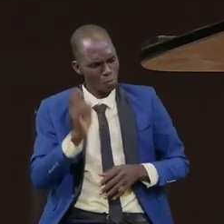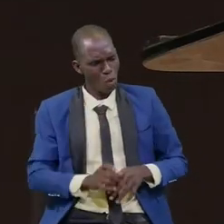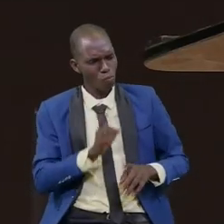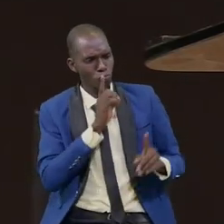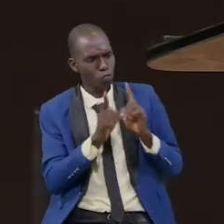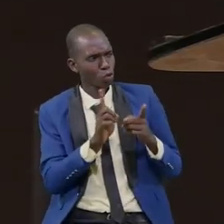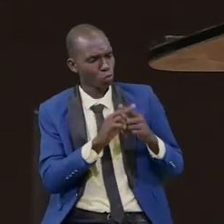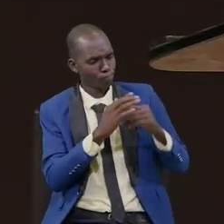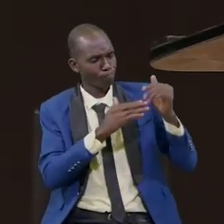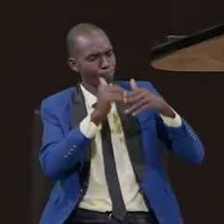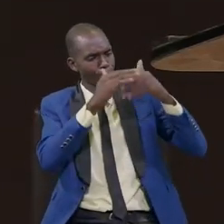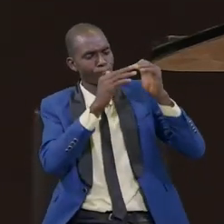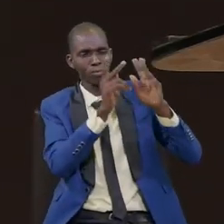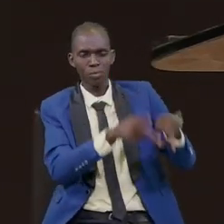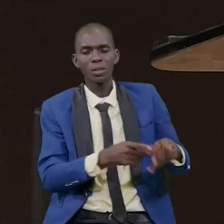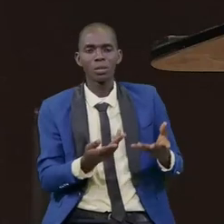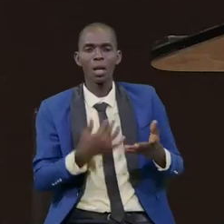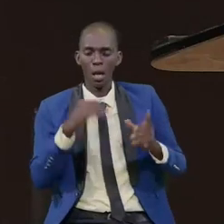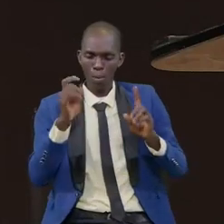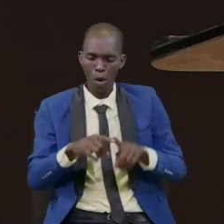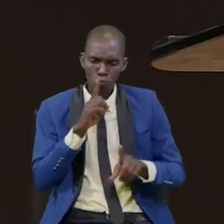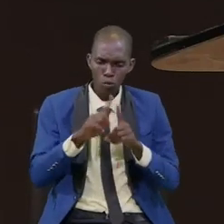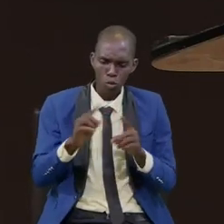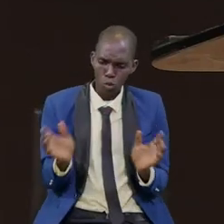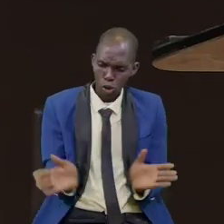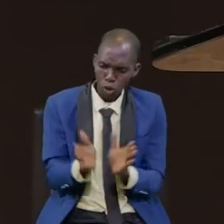je l'édifie, si j'édifie la famille,